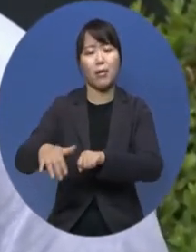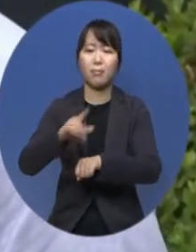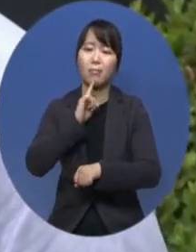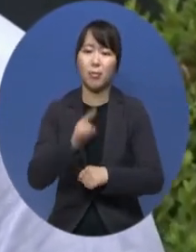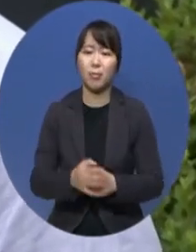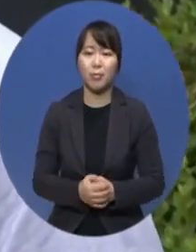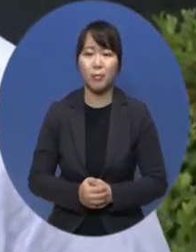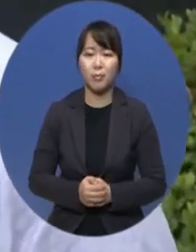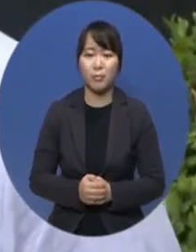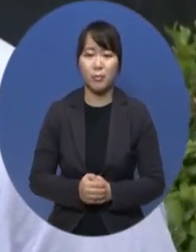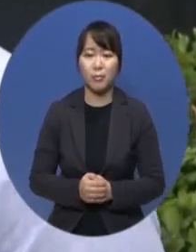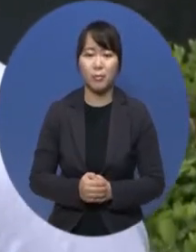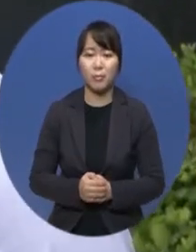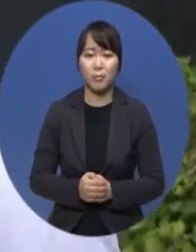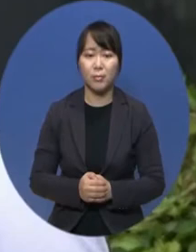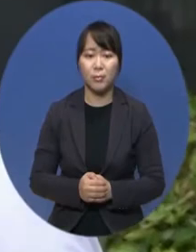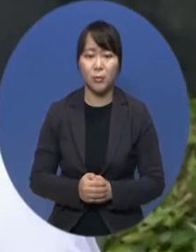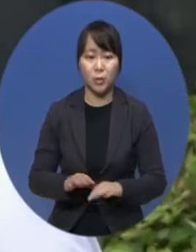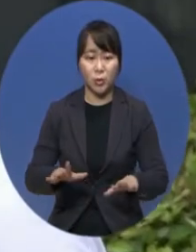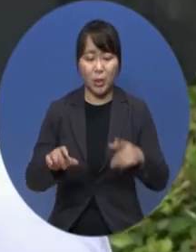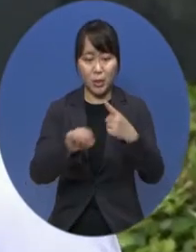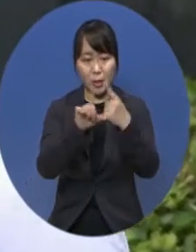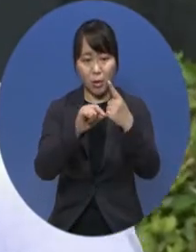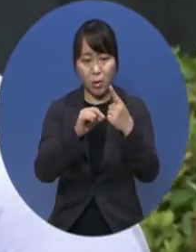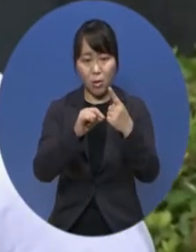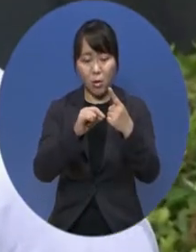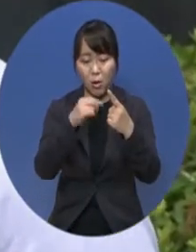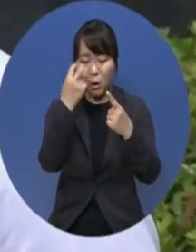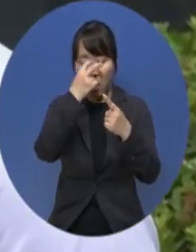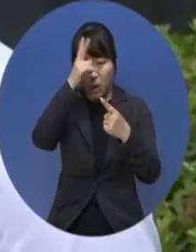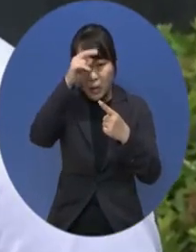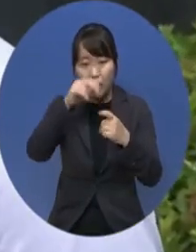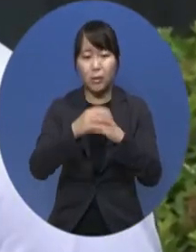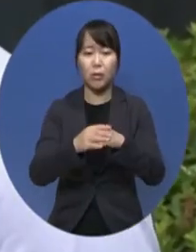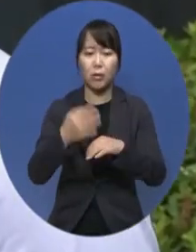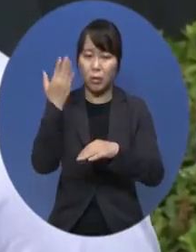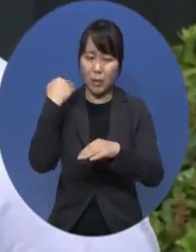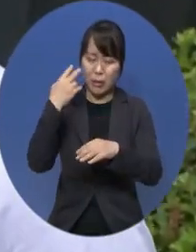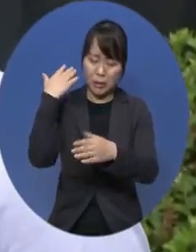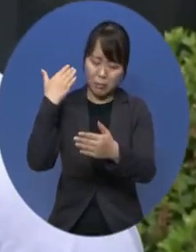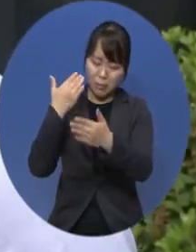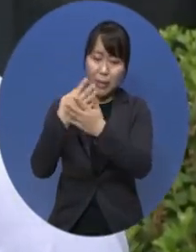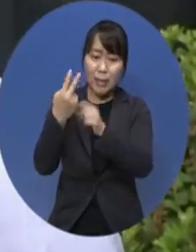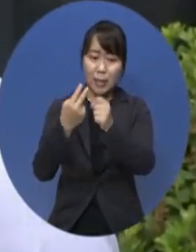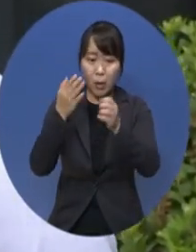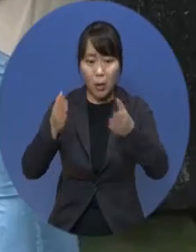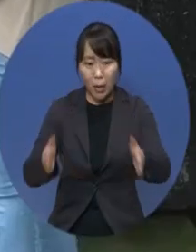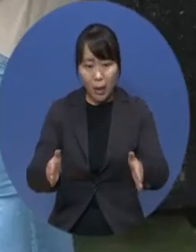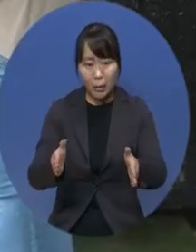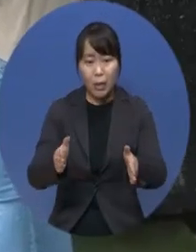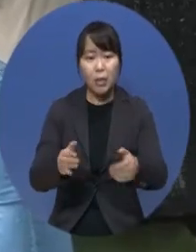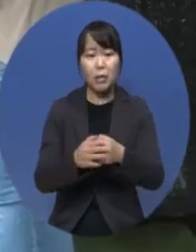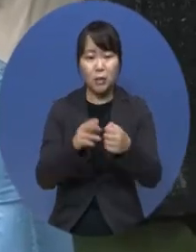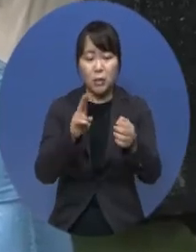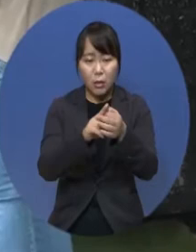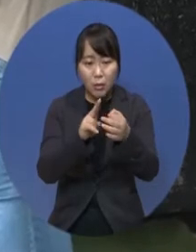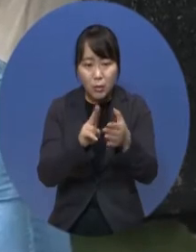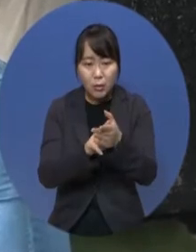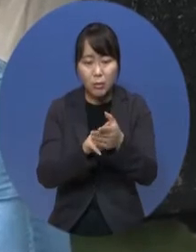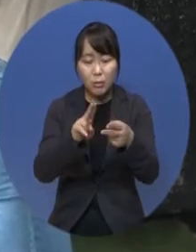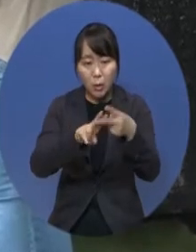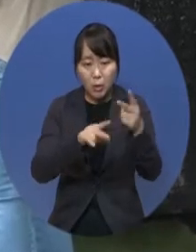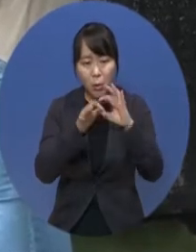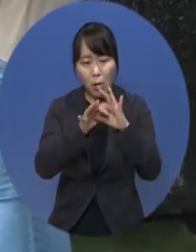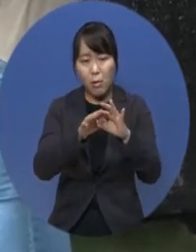있다고 주장했습니다. 올해 1월 검찰은 지난 2년간 진행되어 온 라돈 침대 형사 고소 사건에